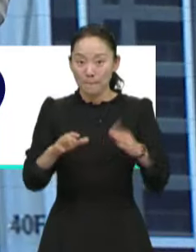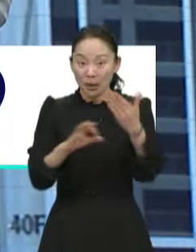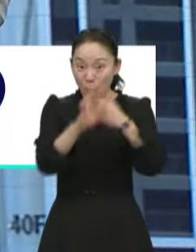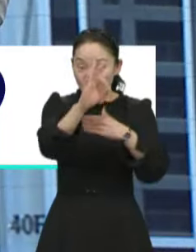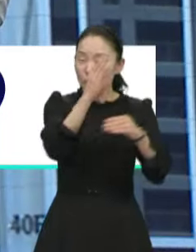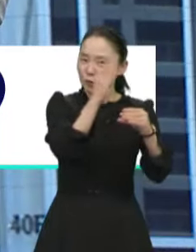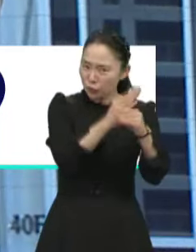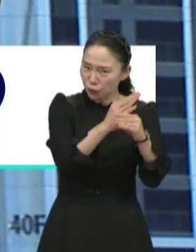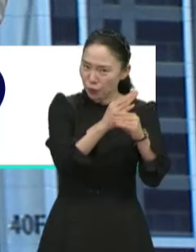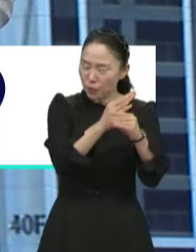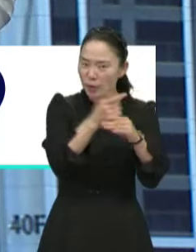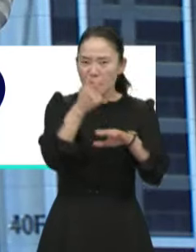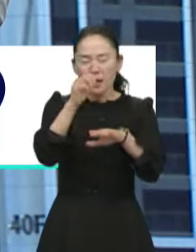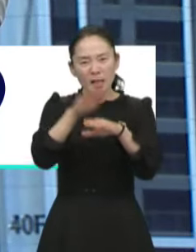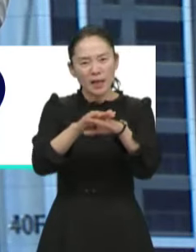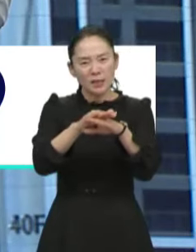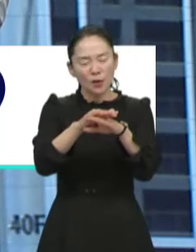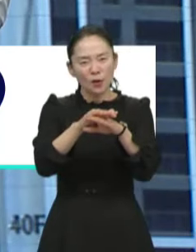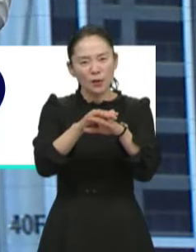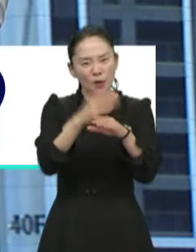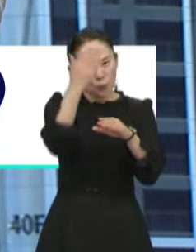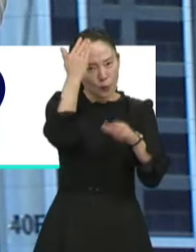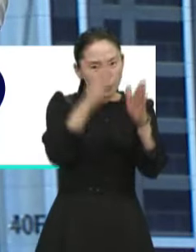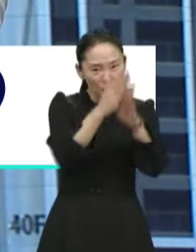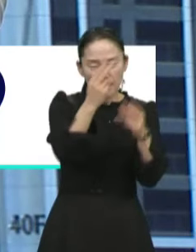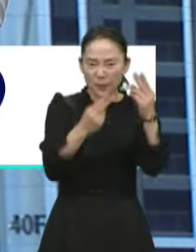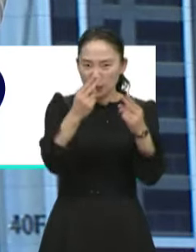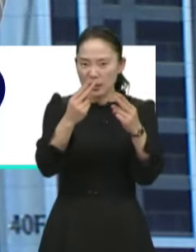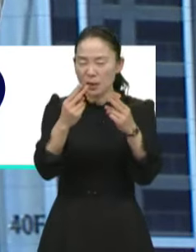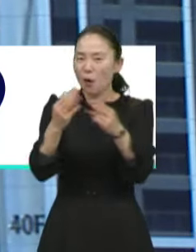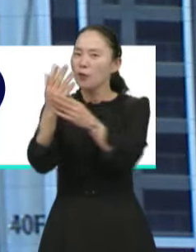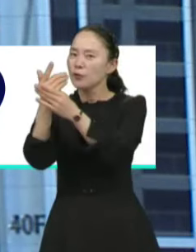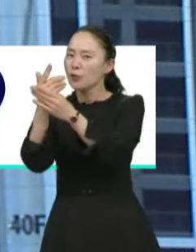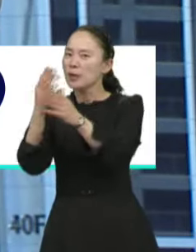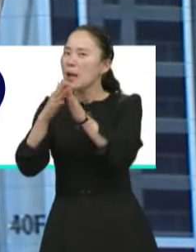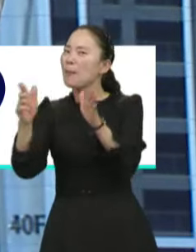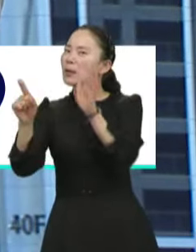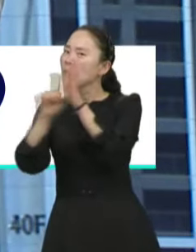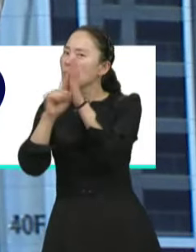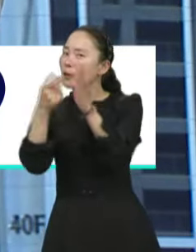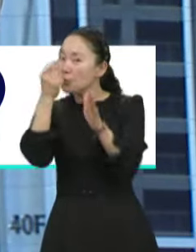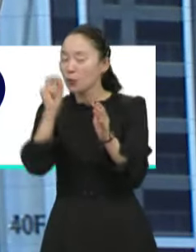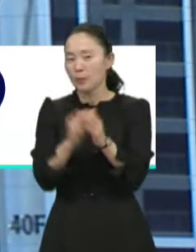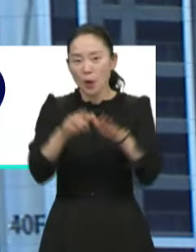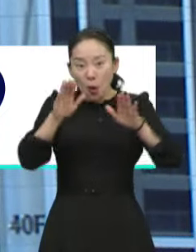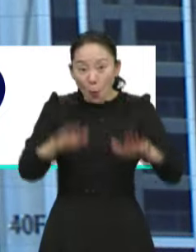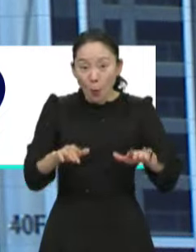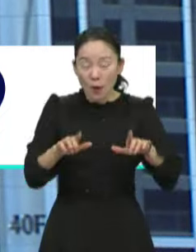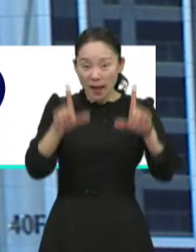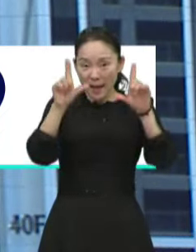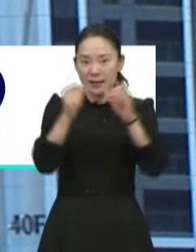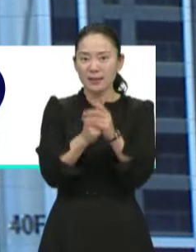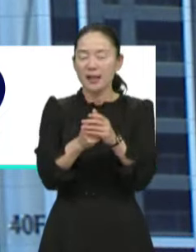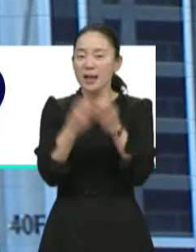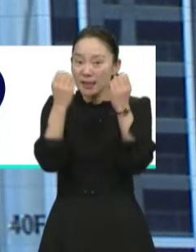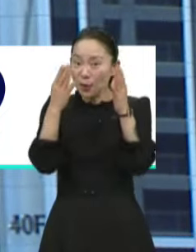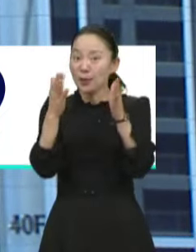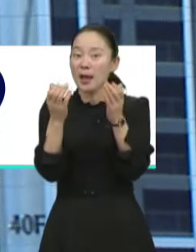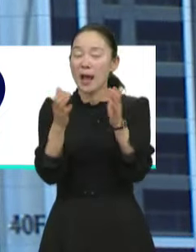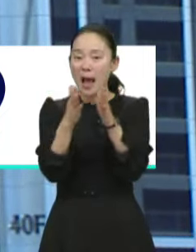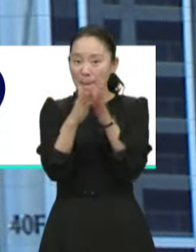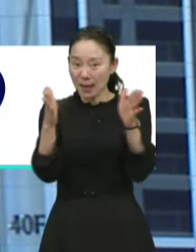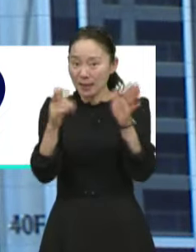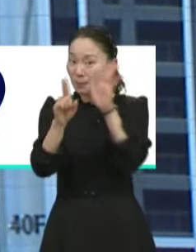동구와 중구 등 대전 구도심에 비해 분양이 적었던 대전 유성구에서도 올해 신규 분양이 시작되면서 지역 분양시장에